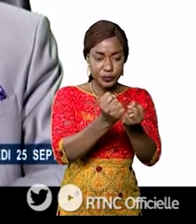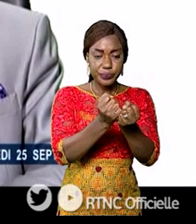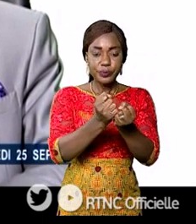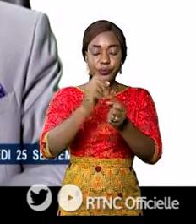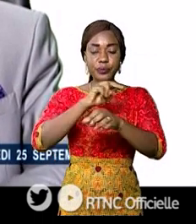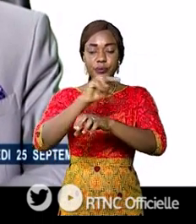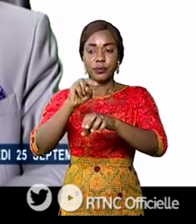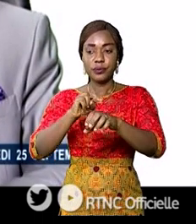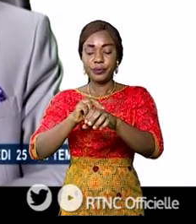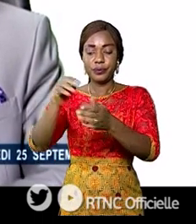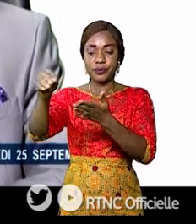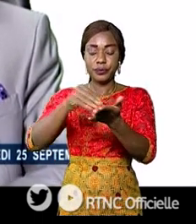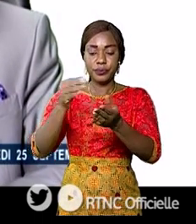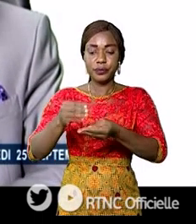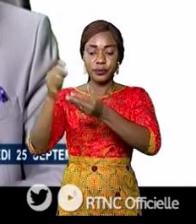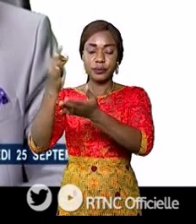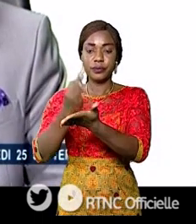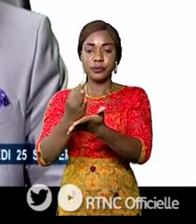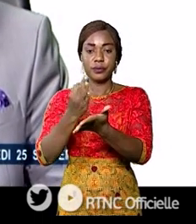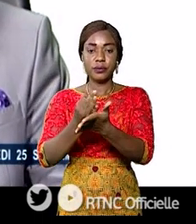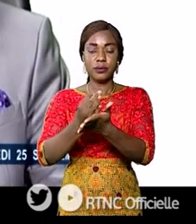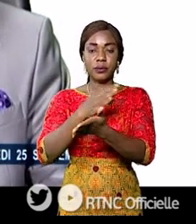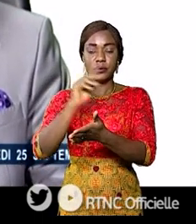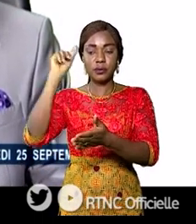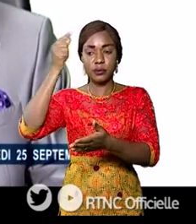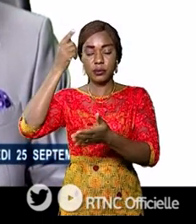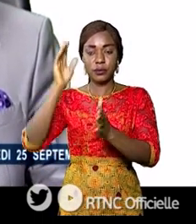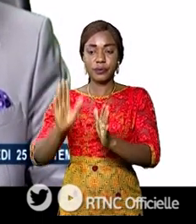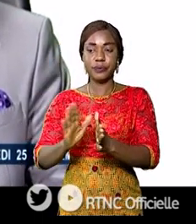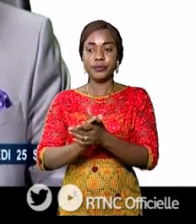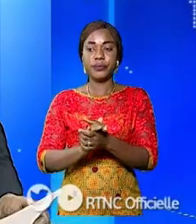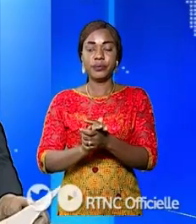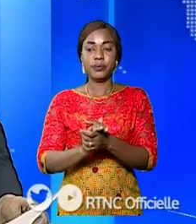d'investissement, à son financement et à sa gouvernance.